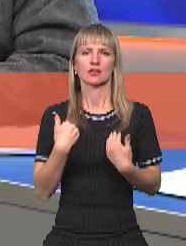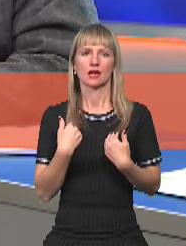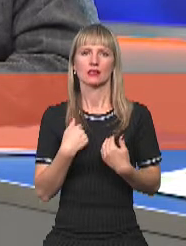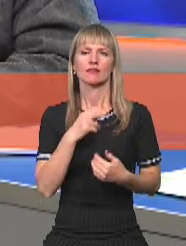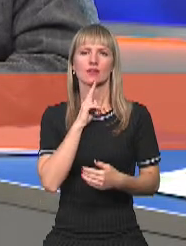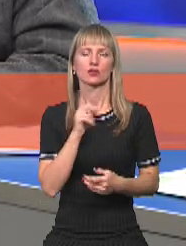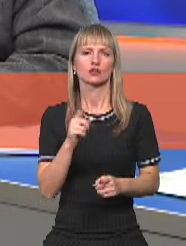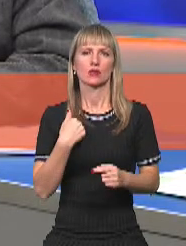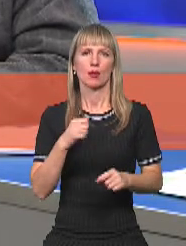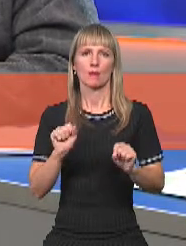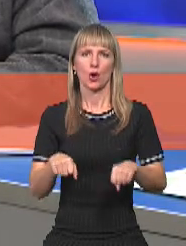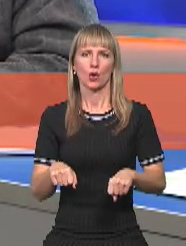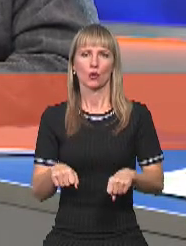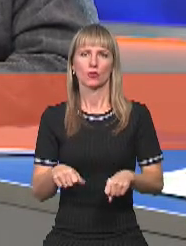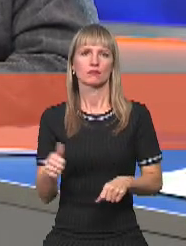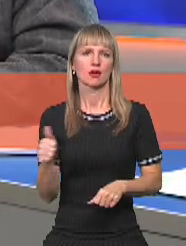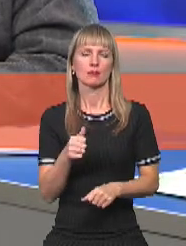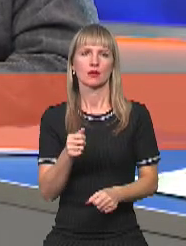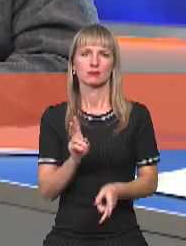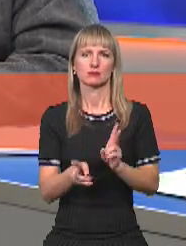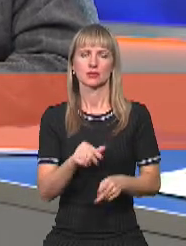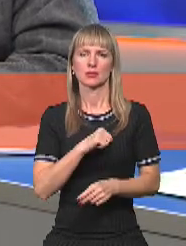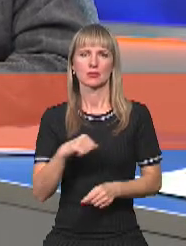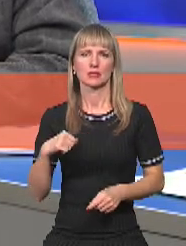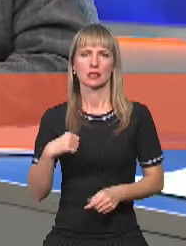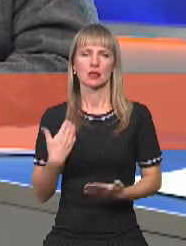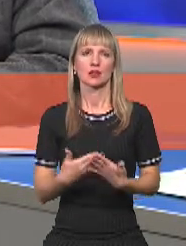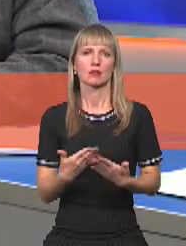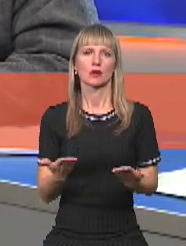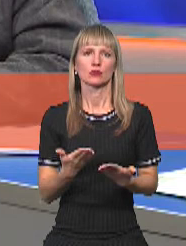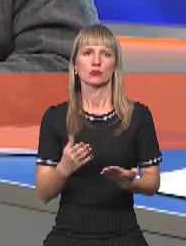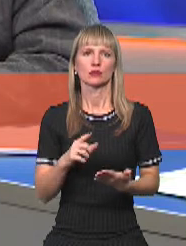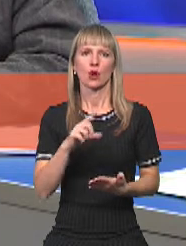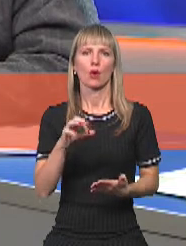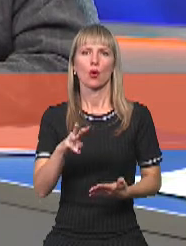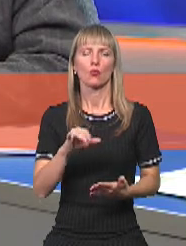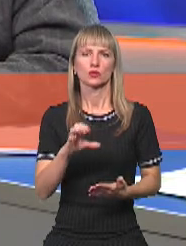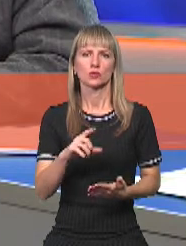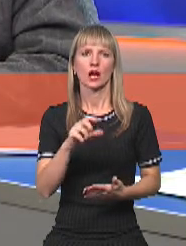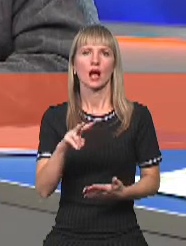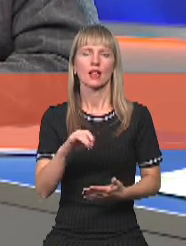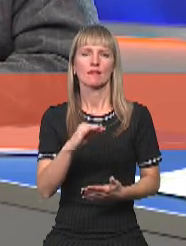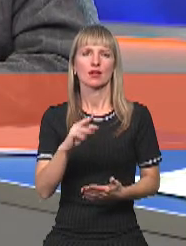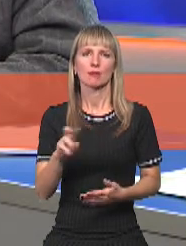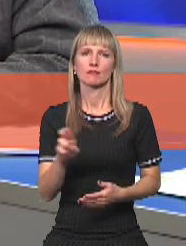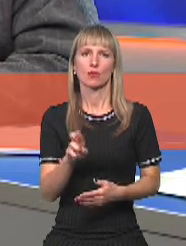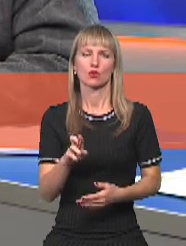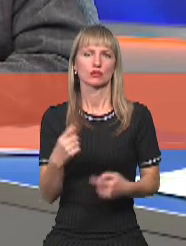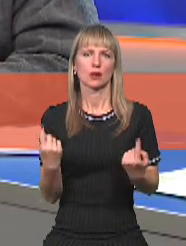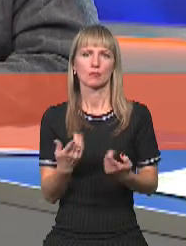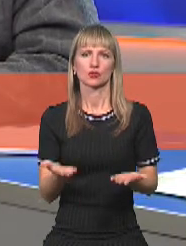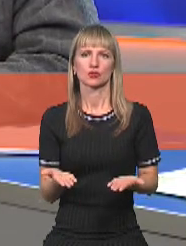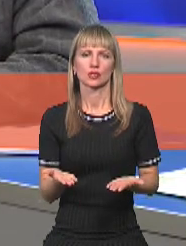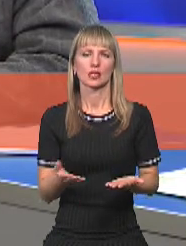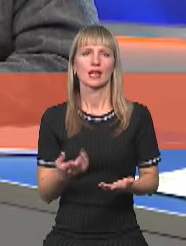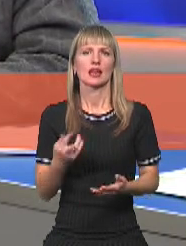обращаю внимание, что я могу, во-первых, приготовить самостоятельно. Например, какой-то хумус, фалафель или борщ, даже самое обычное.